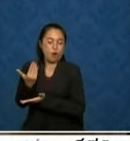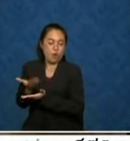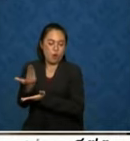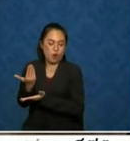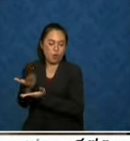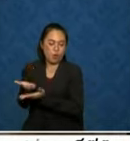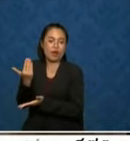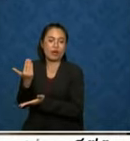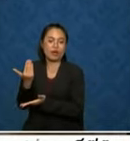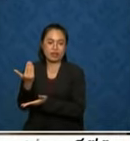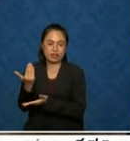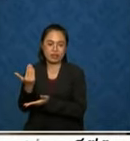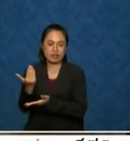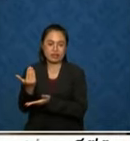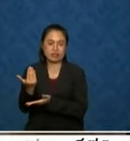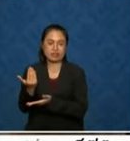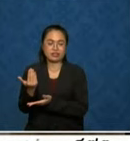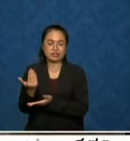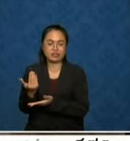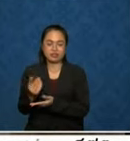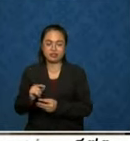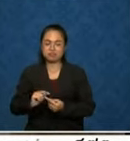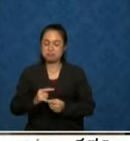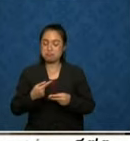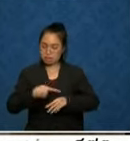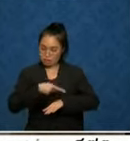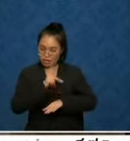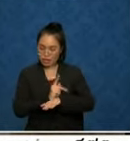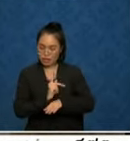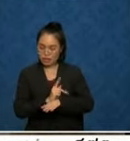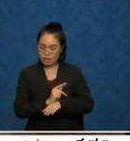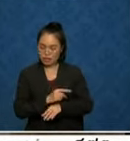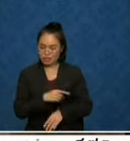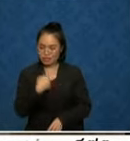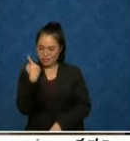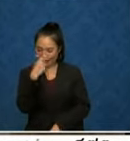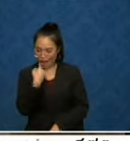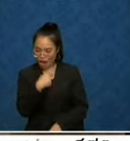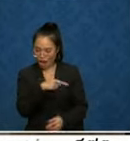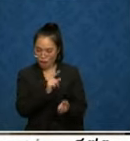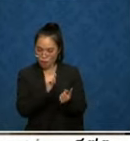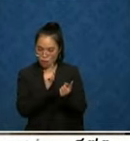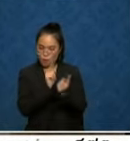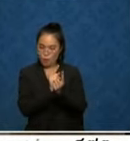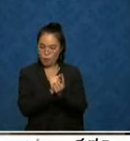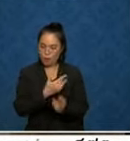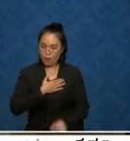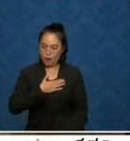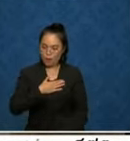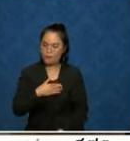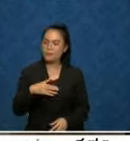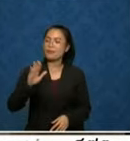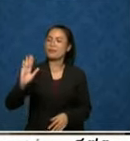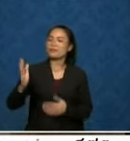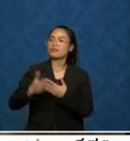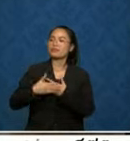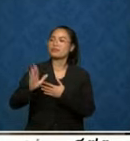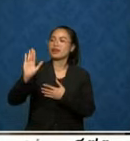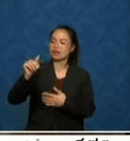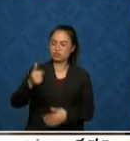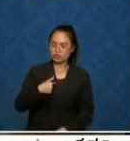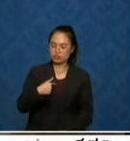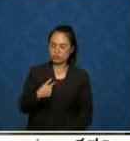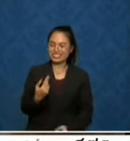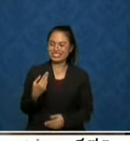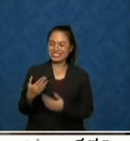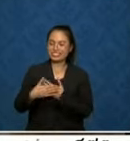รวยรวยครับท่านประธานครับถ้ามีใครมาเจอเรา แล้วทักเราว่าน้องนี่เราแฮปปี้